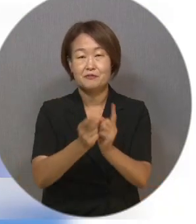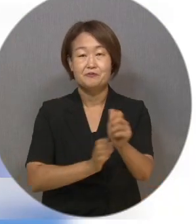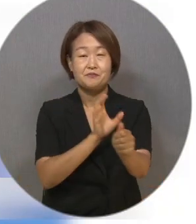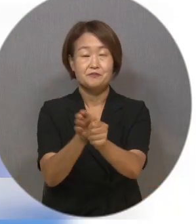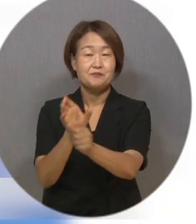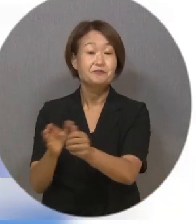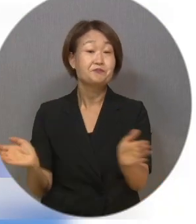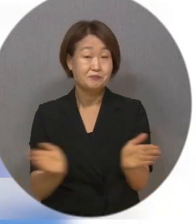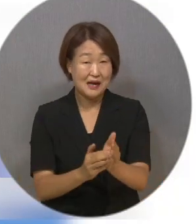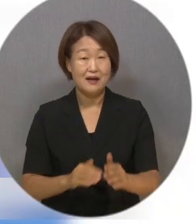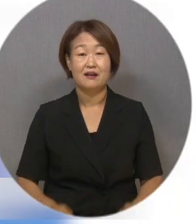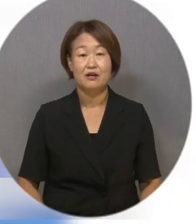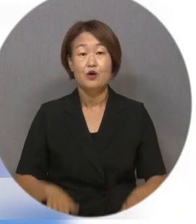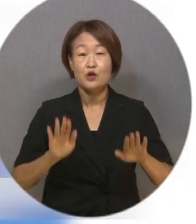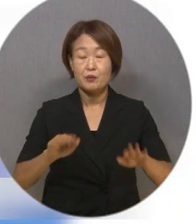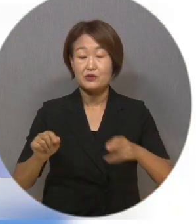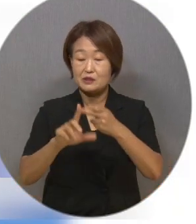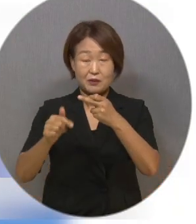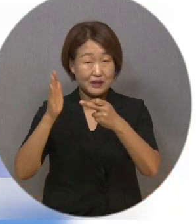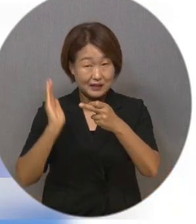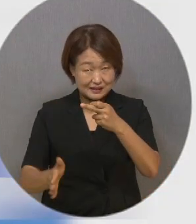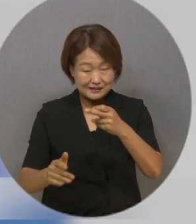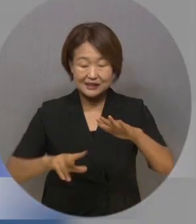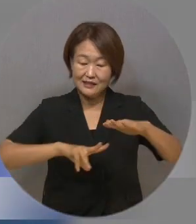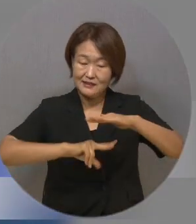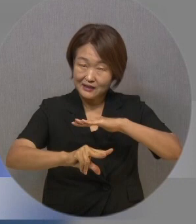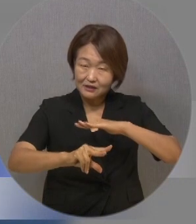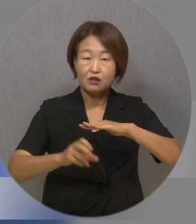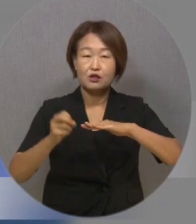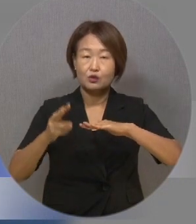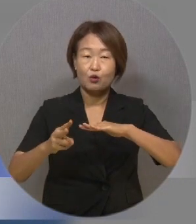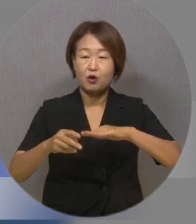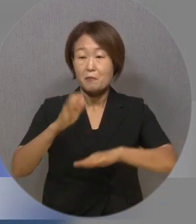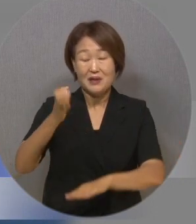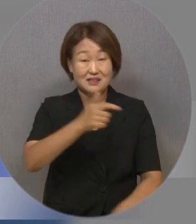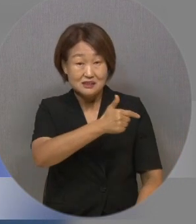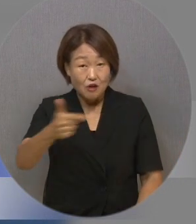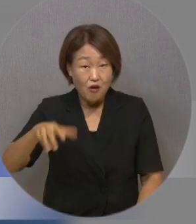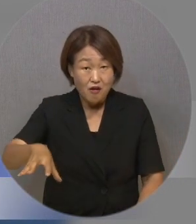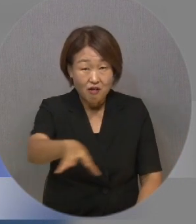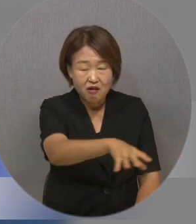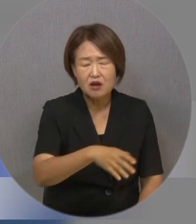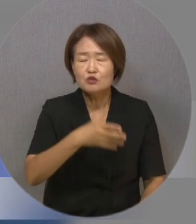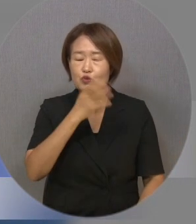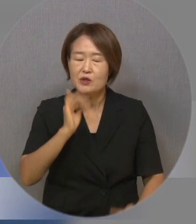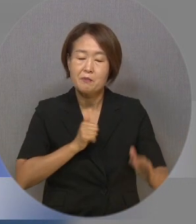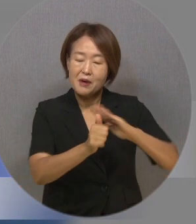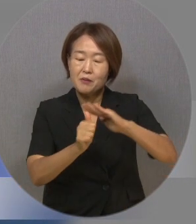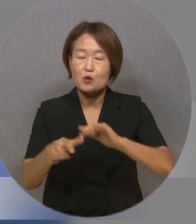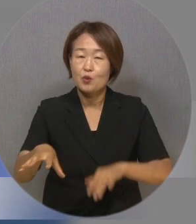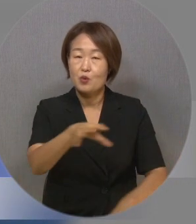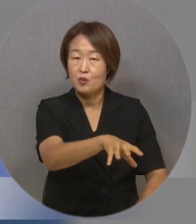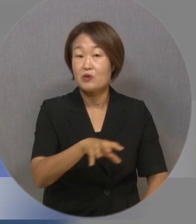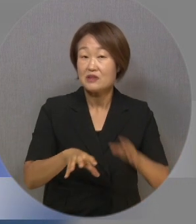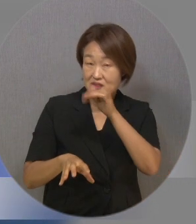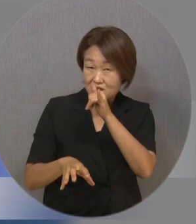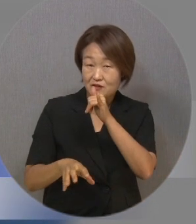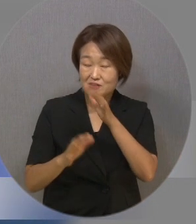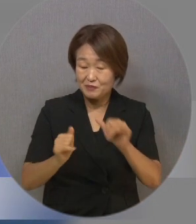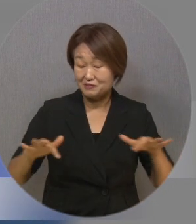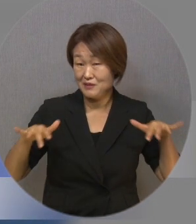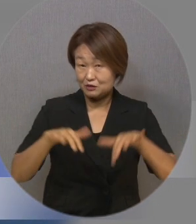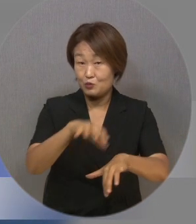디지털 안내사들은 올해 12월까지 지하철역이나 대형마트 등 노인들이 주로 방문하는 지역에 다중